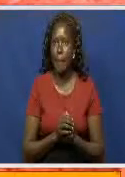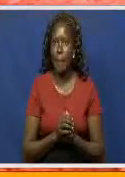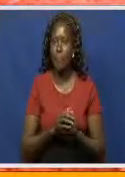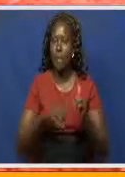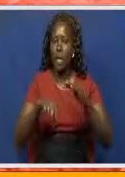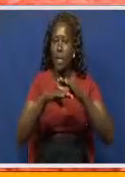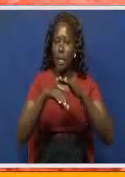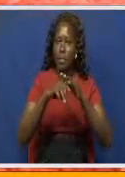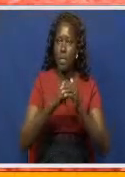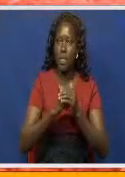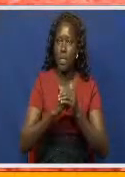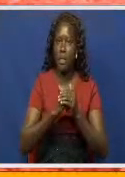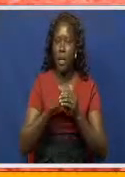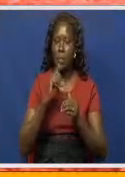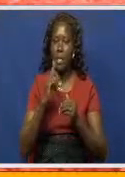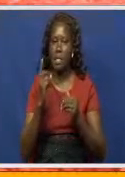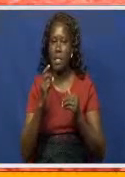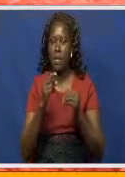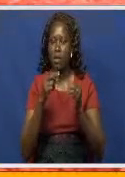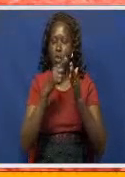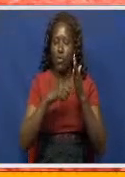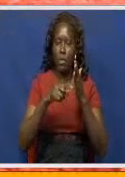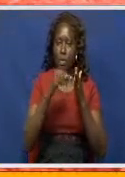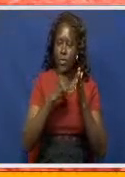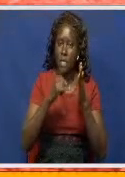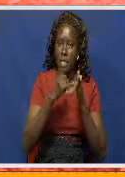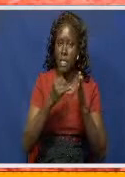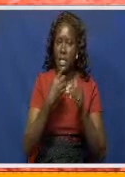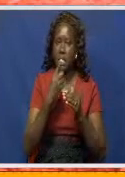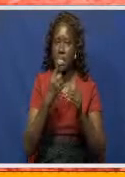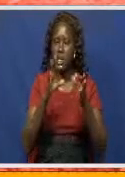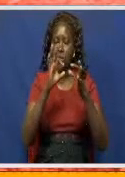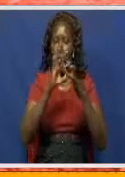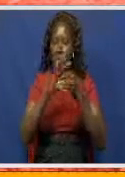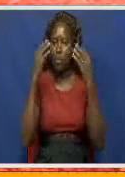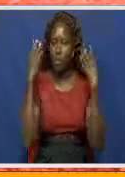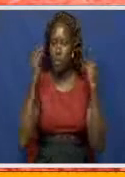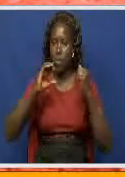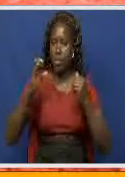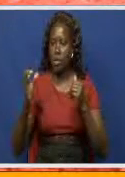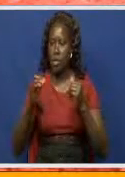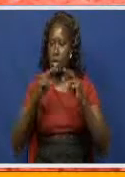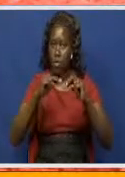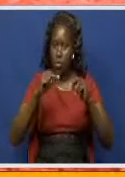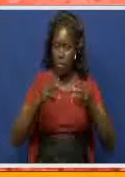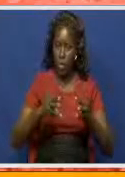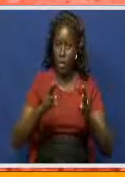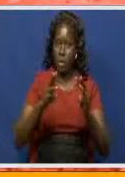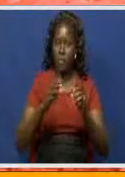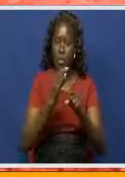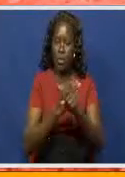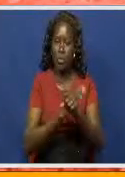Munini wa minister kiri ministry ya biashara na ugite bakagwata na thirikari ya kaunti ya Meru kuchua njira ya gukiri ya